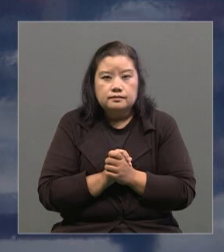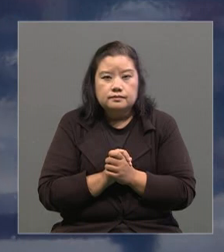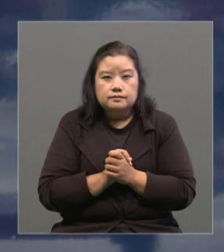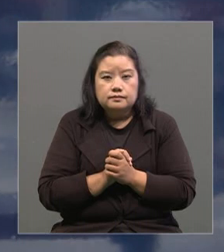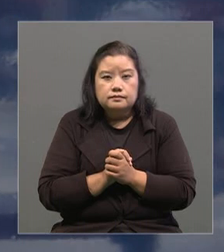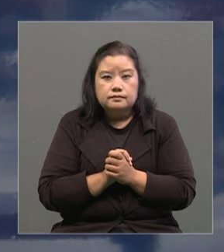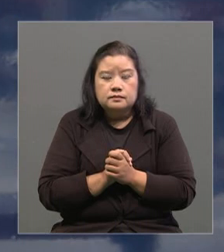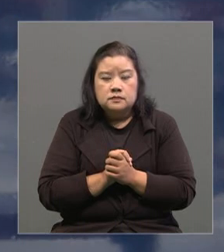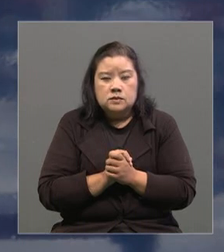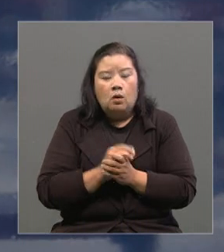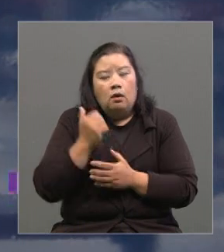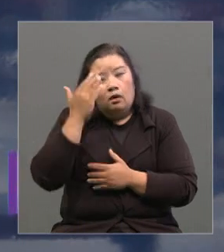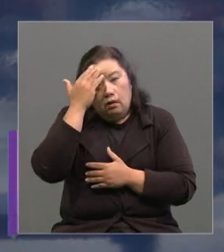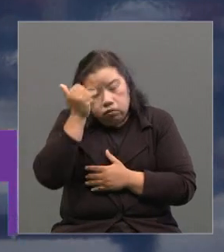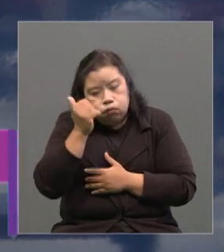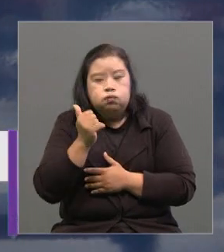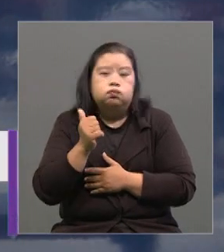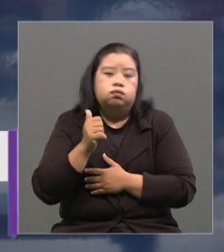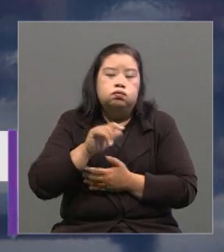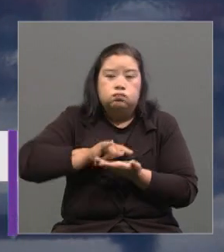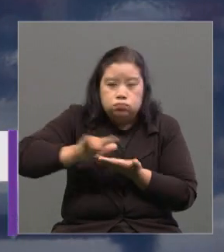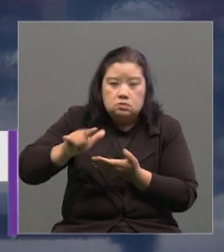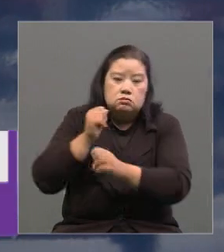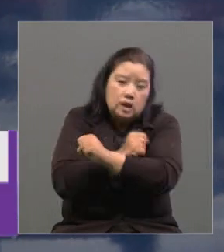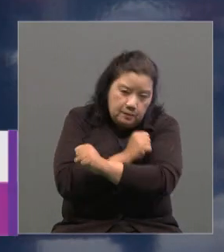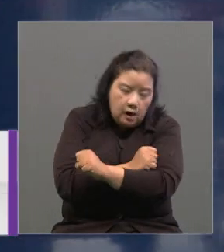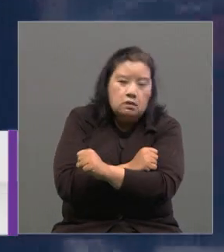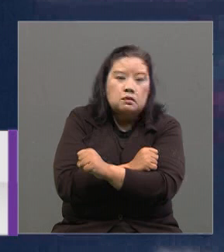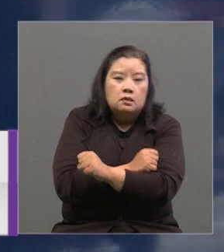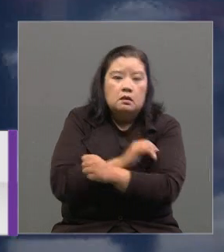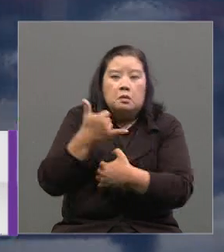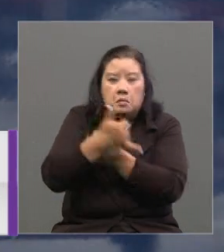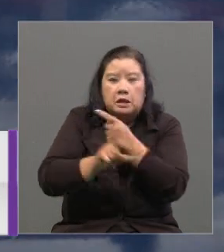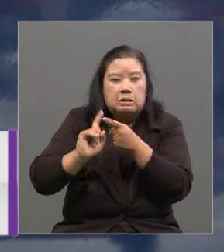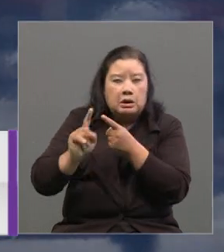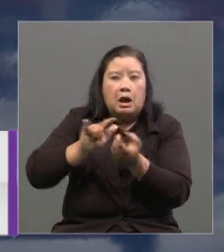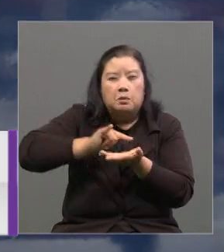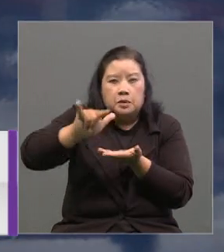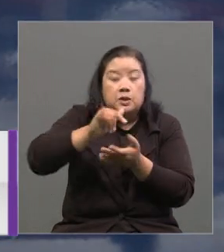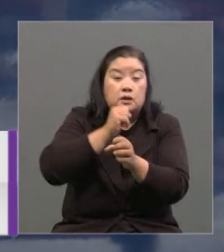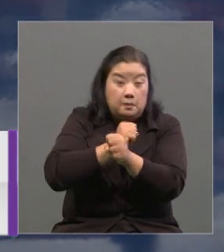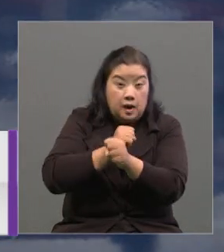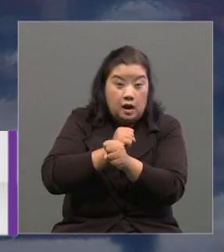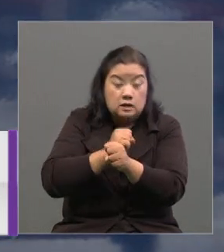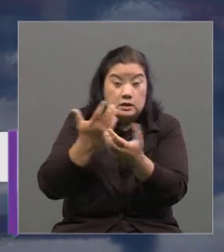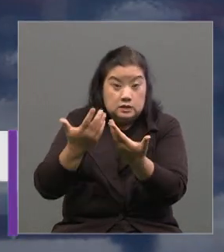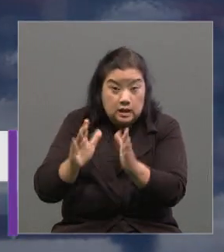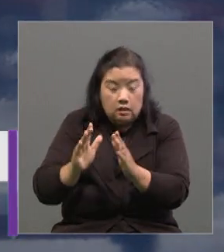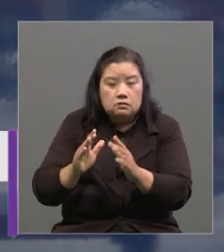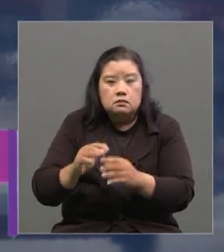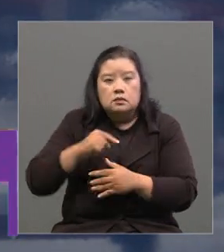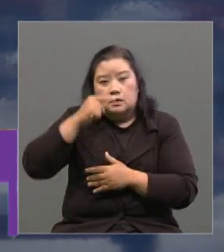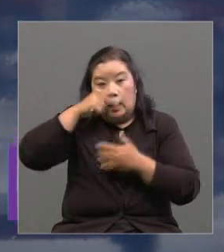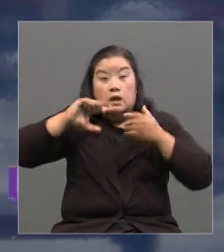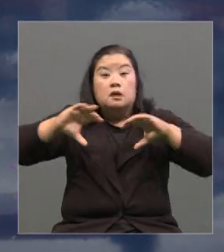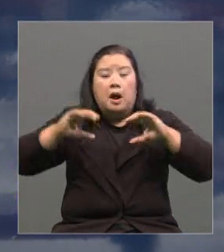ดิ้นรนไปต่างประเทศขณะที่รัฐบาลไทยซึ่งนำตัวประสานที่จะเอาแรงงานกลับประเทศ